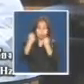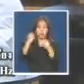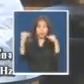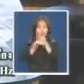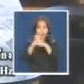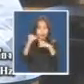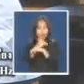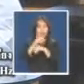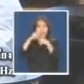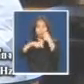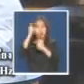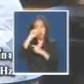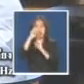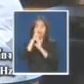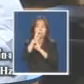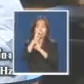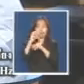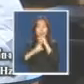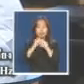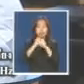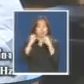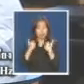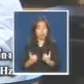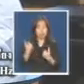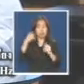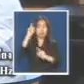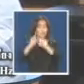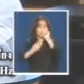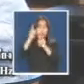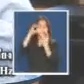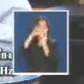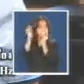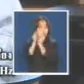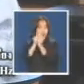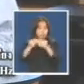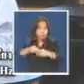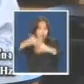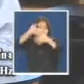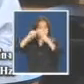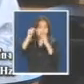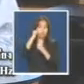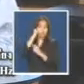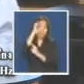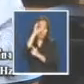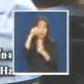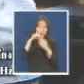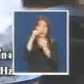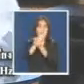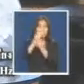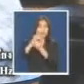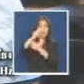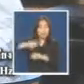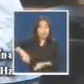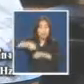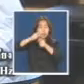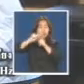การเดินทางแม้ว่าปีนี้ขณะนี้เก็บตัวเลขสถิติมาเป็นระยะเวลา6วันนะครับที่มีการจะเก็บตัวเลขกัน7วันอันต